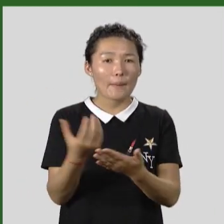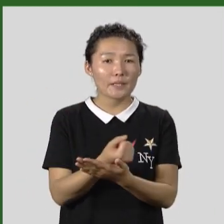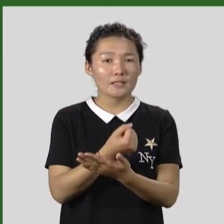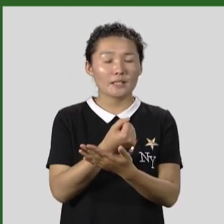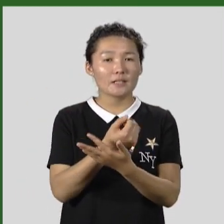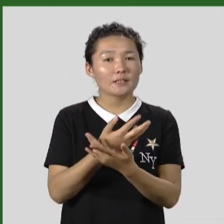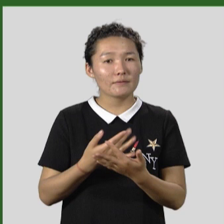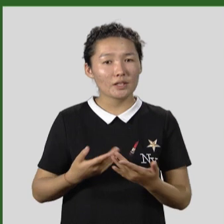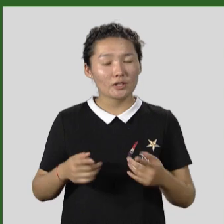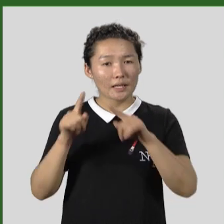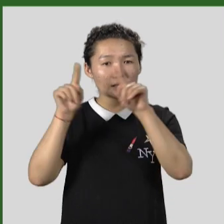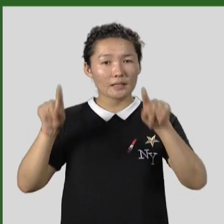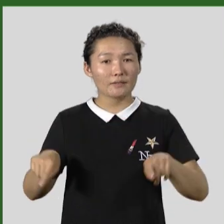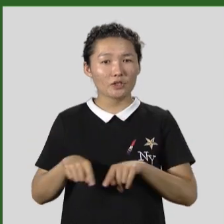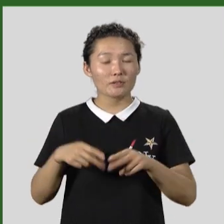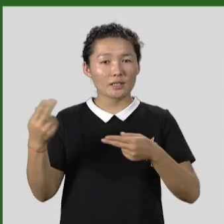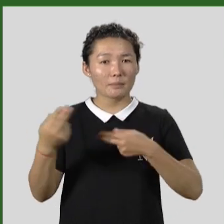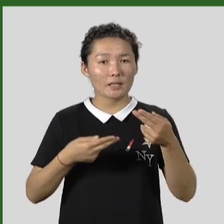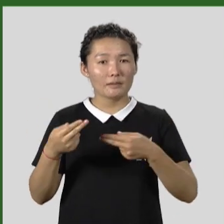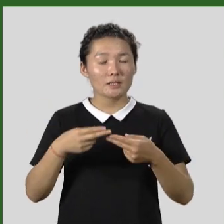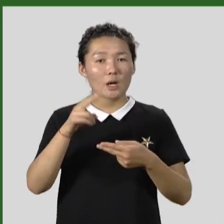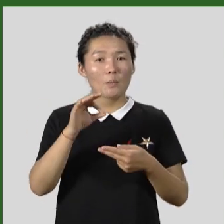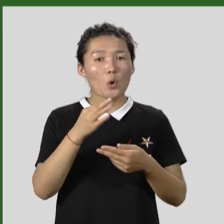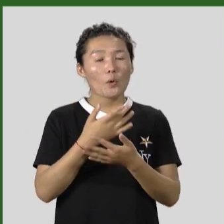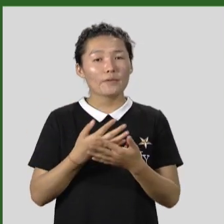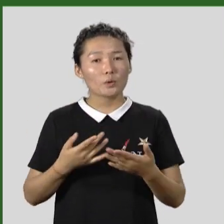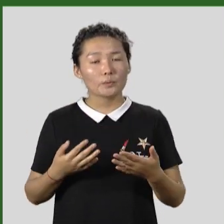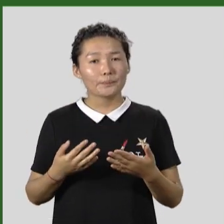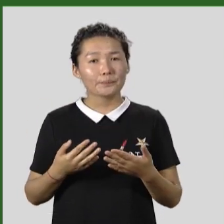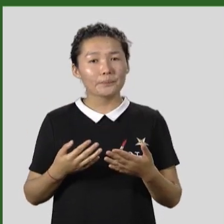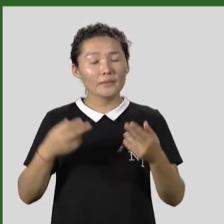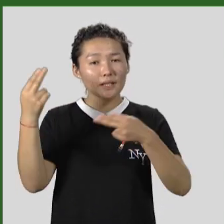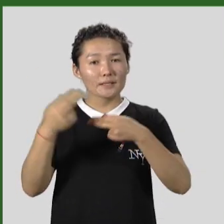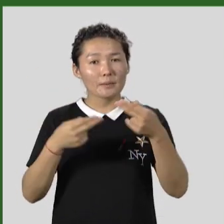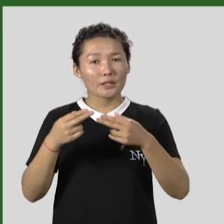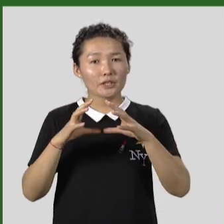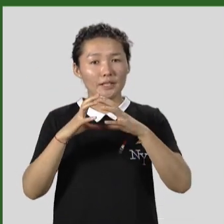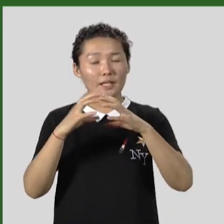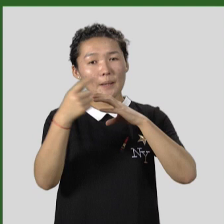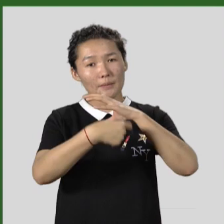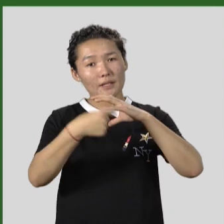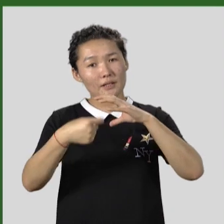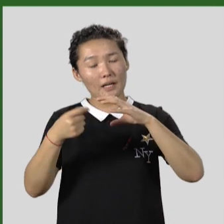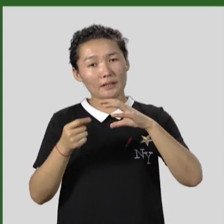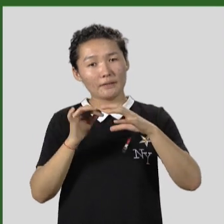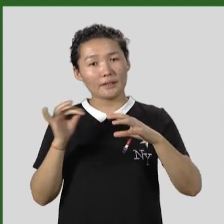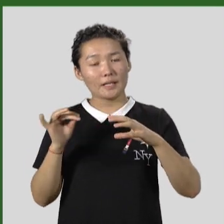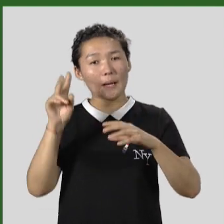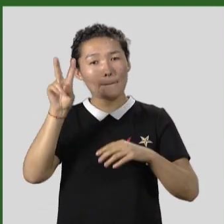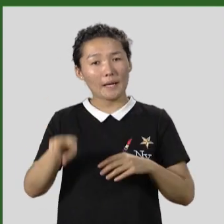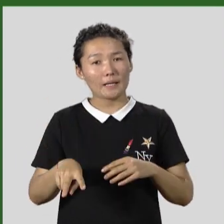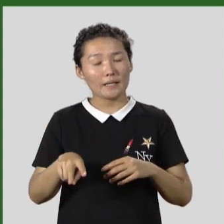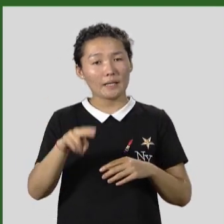виды картографических проекций по виду изображения меридианов и параллелей под цифрами